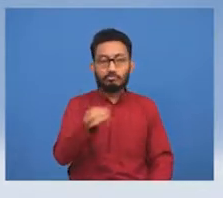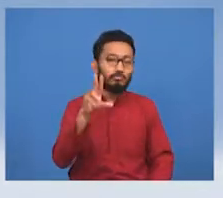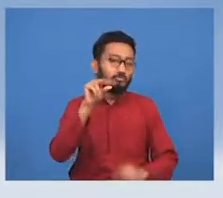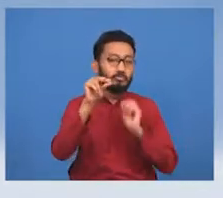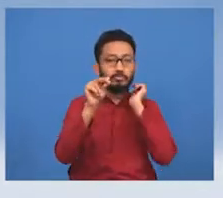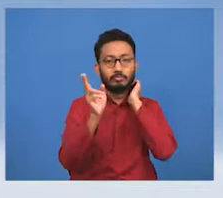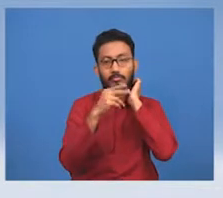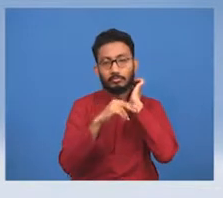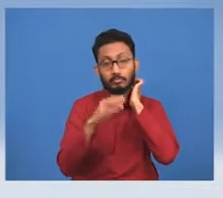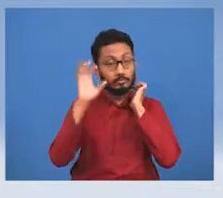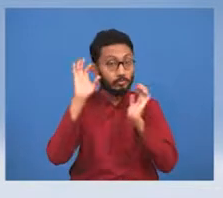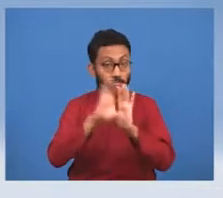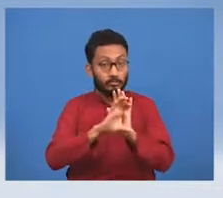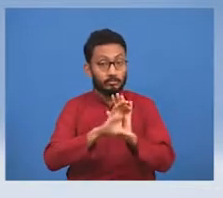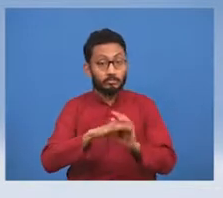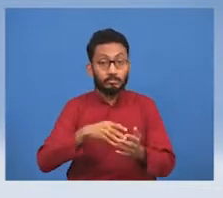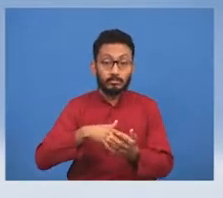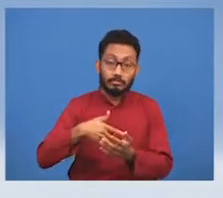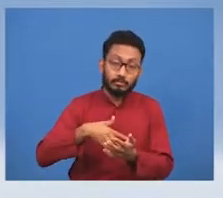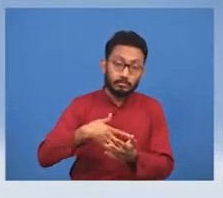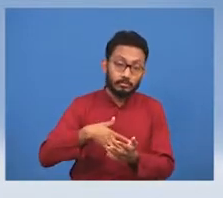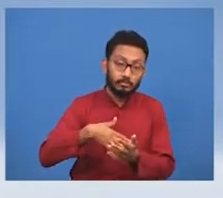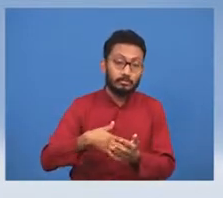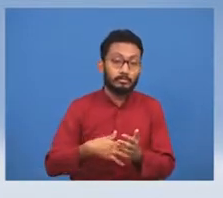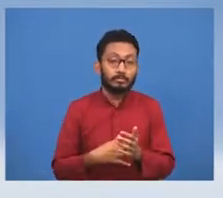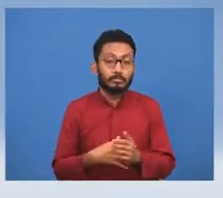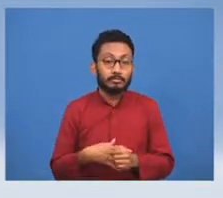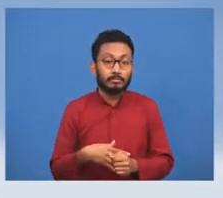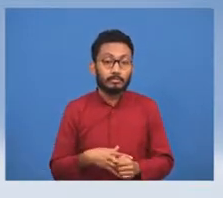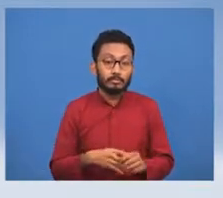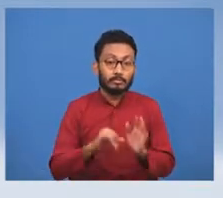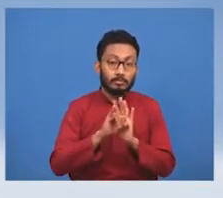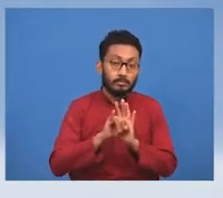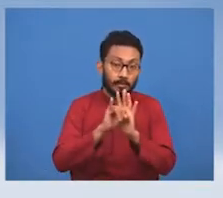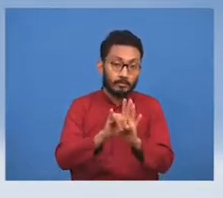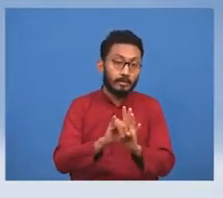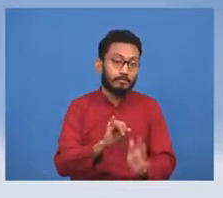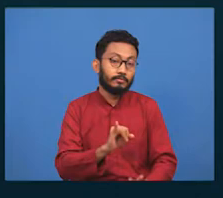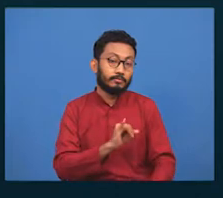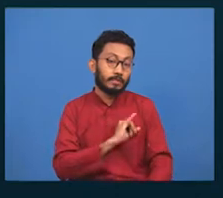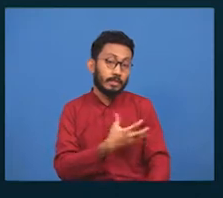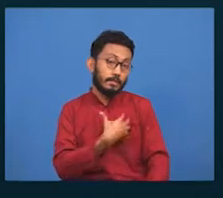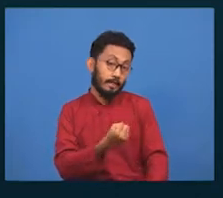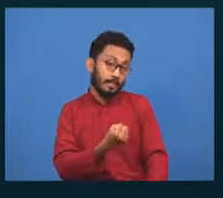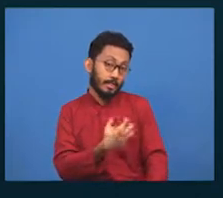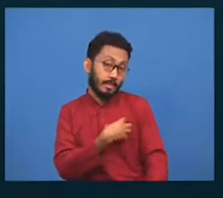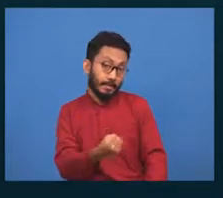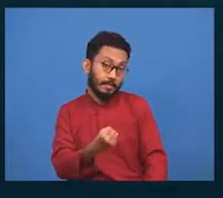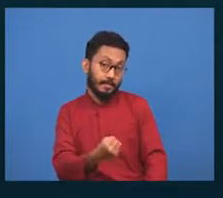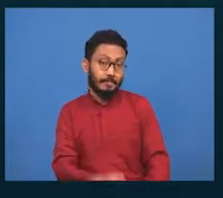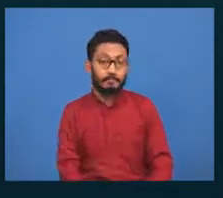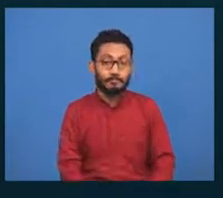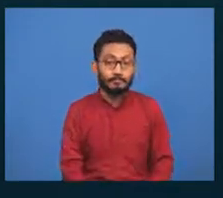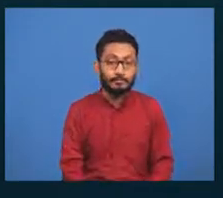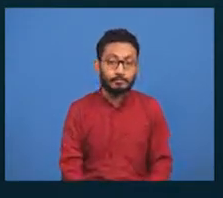menggambarkan kelemahan iman dan seolah-olah menghina agama Islam. Perbuatan menghina